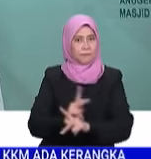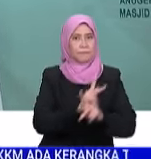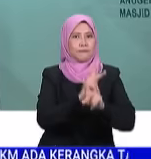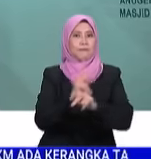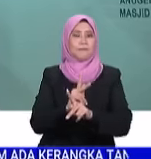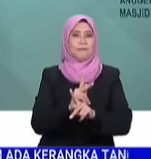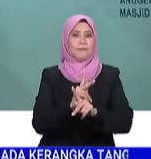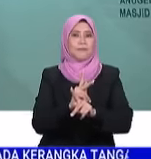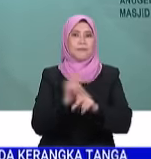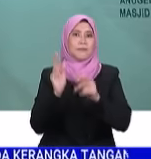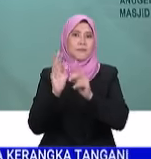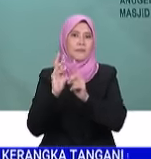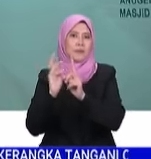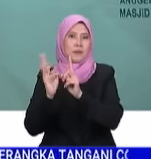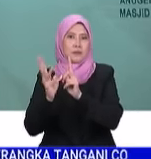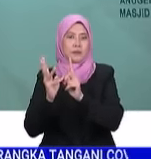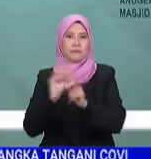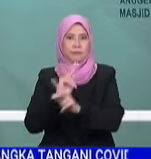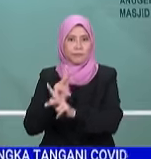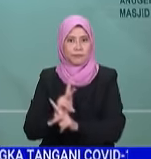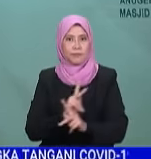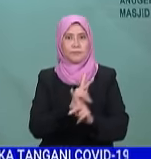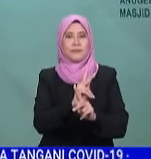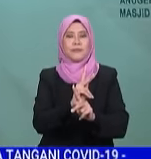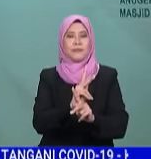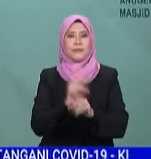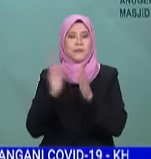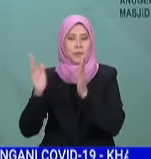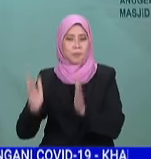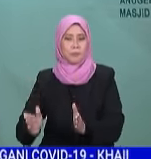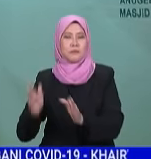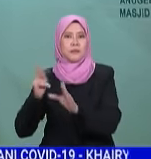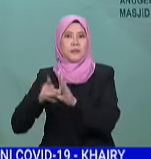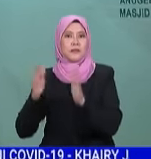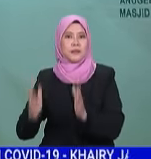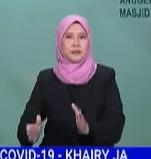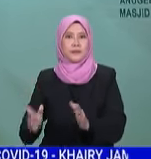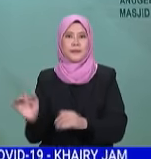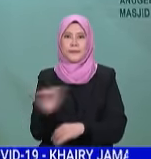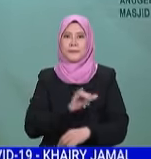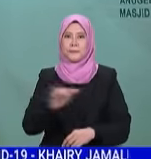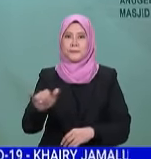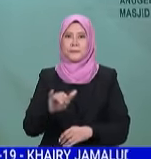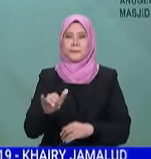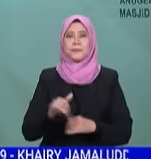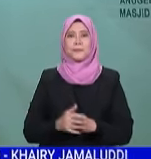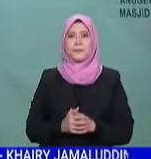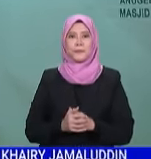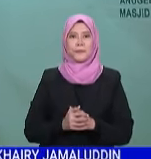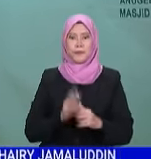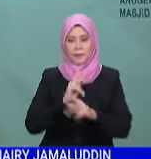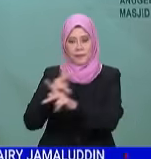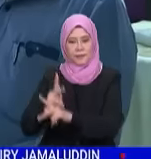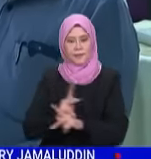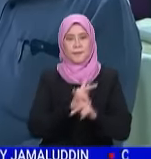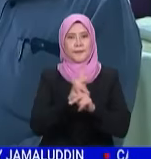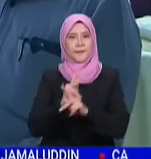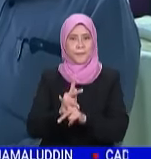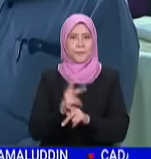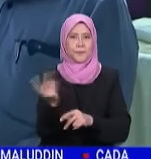dia kepada jemaah pun kita juga kena jaga dia dua-dua ni kita kena nak jaga dua-dua